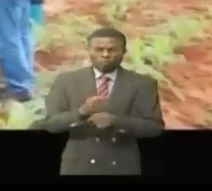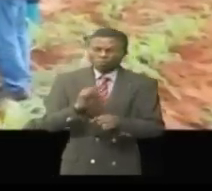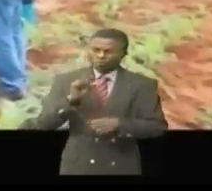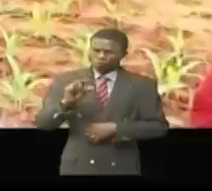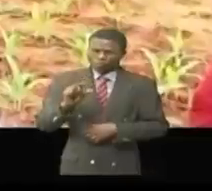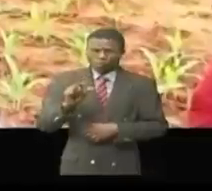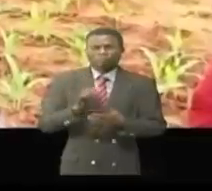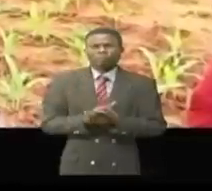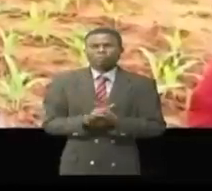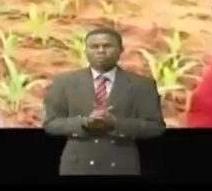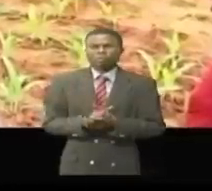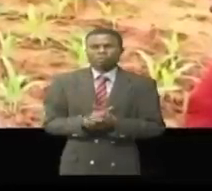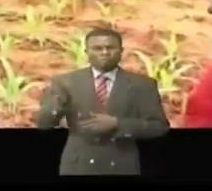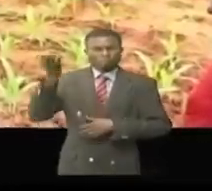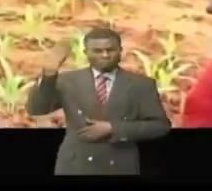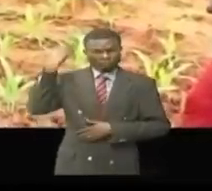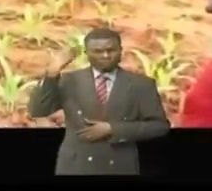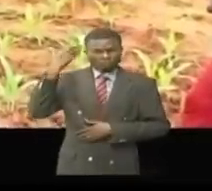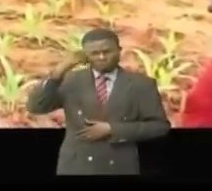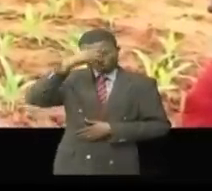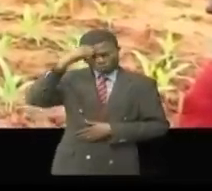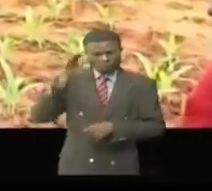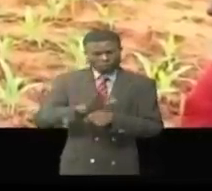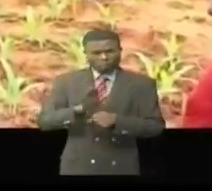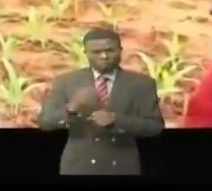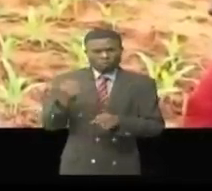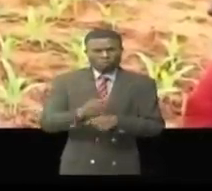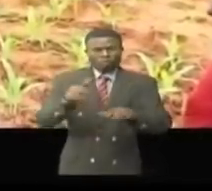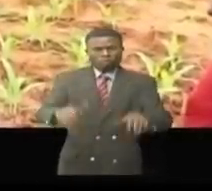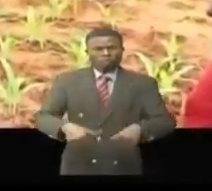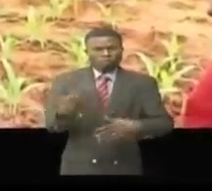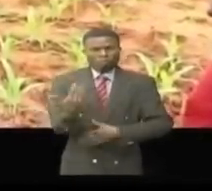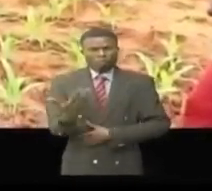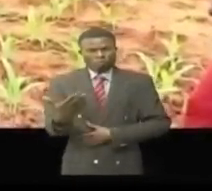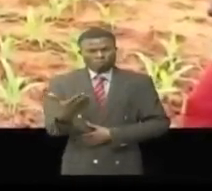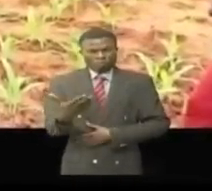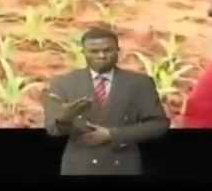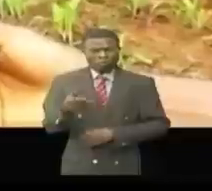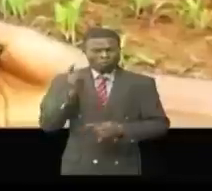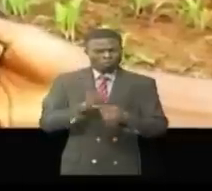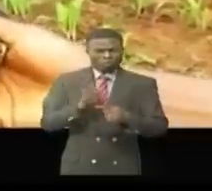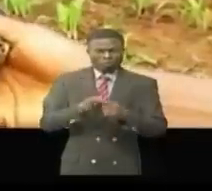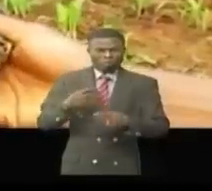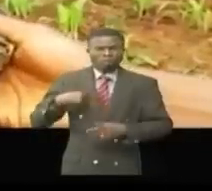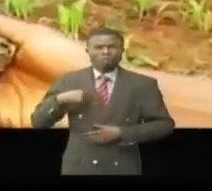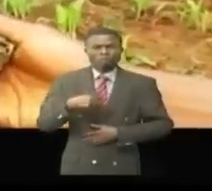Auparavant, on avait beaucoup souffert pour travailler à la main, ça nous compliquait beaucoup.